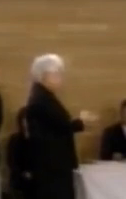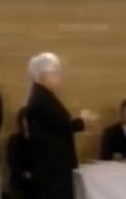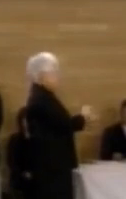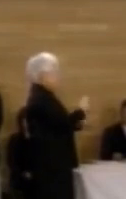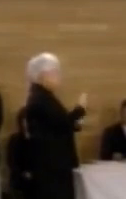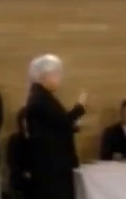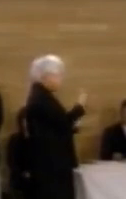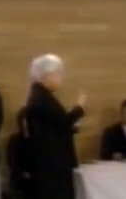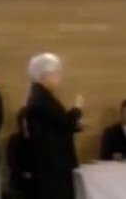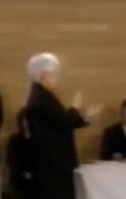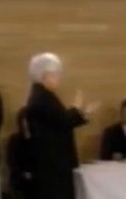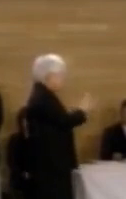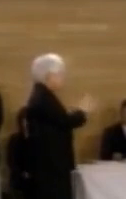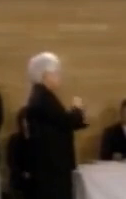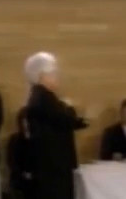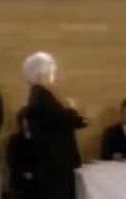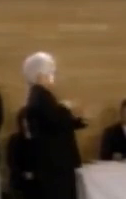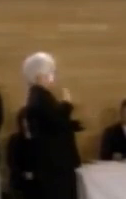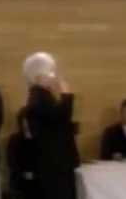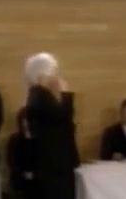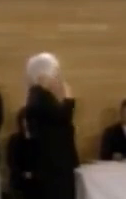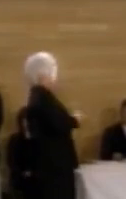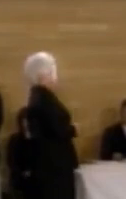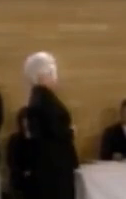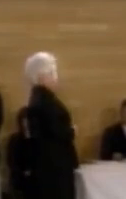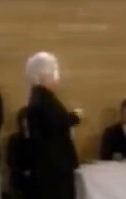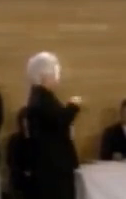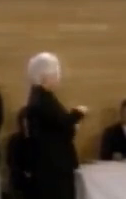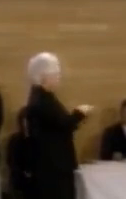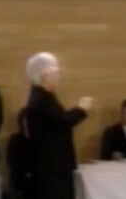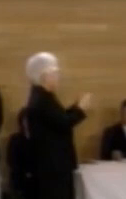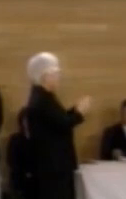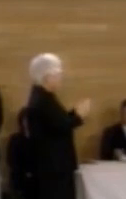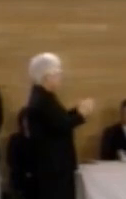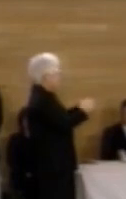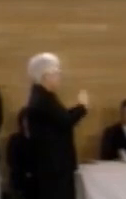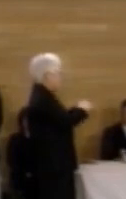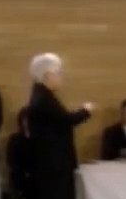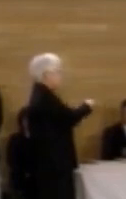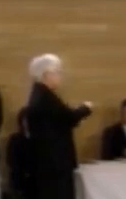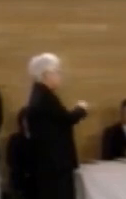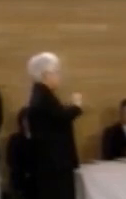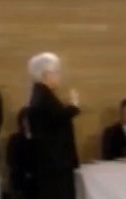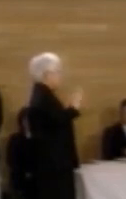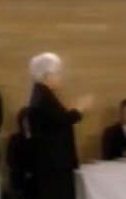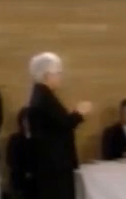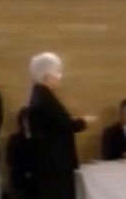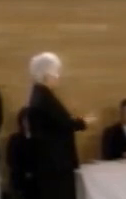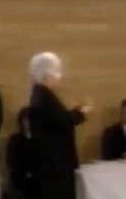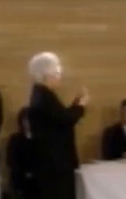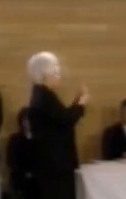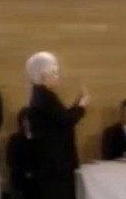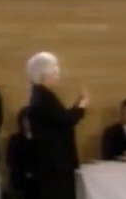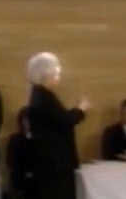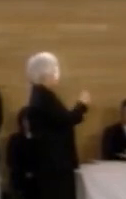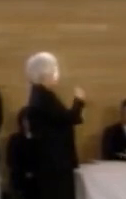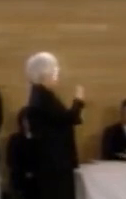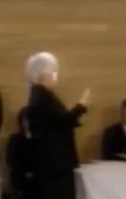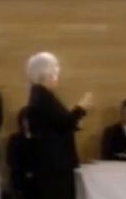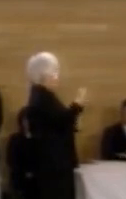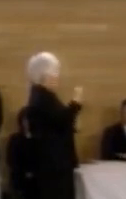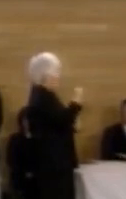。大槌町の豊かな町、海で育つ岩手大槌サーモンの出荷